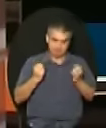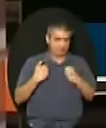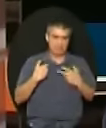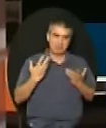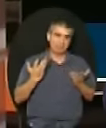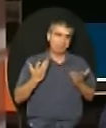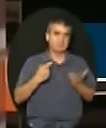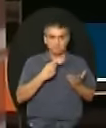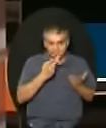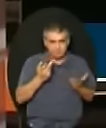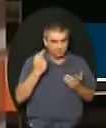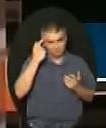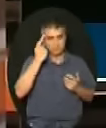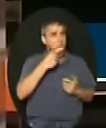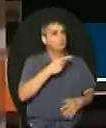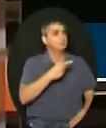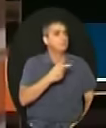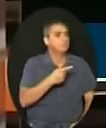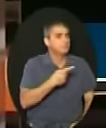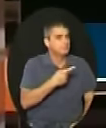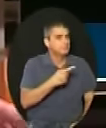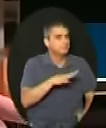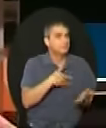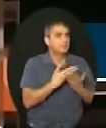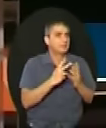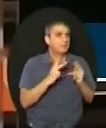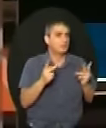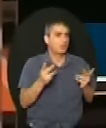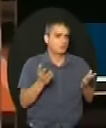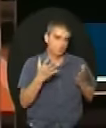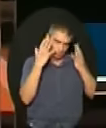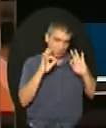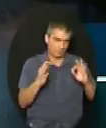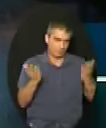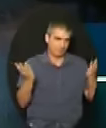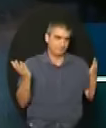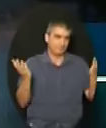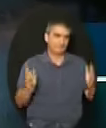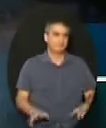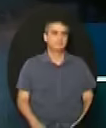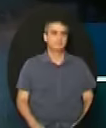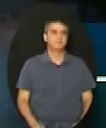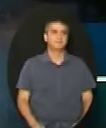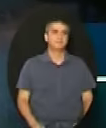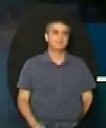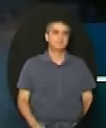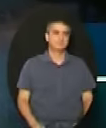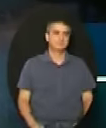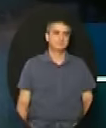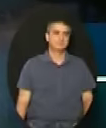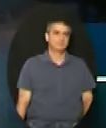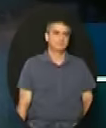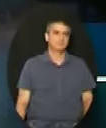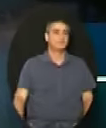כן יתקבל. אני חושב שיואב מציע פתרון מכובד. שלום, אתה ואני,